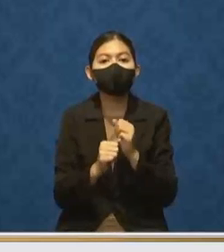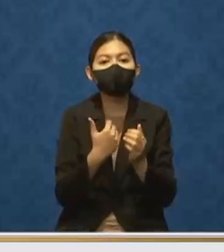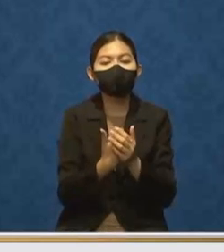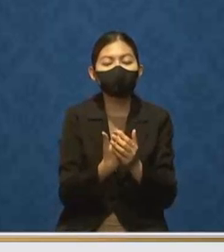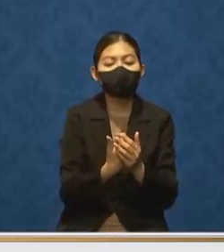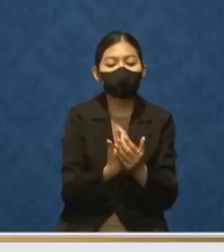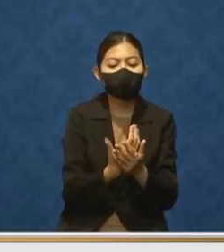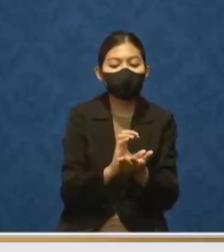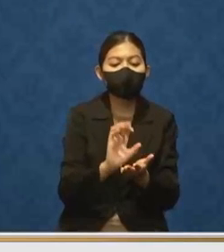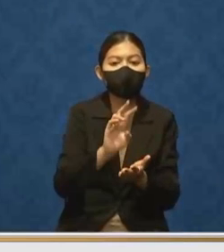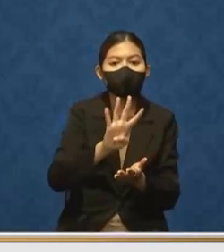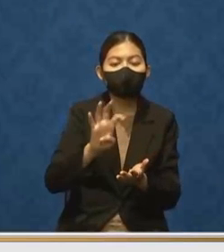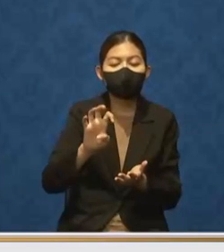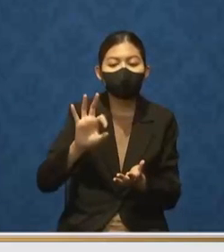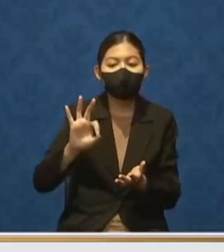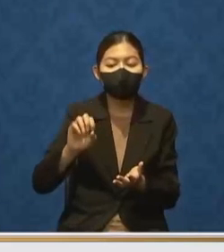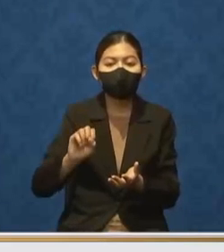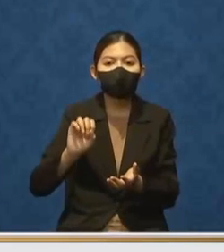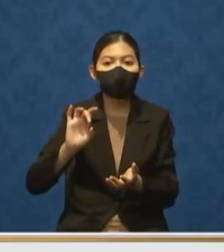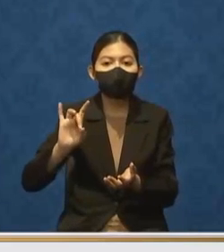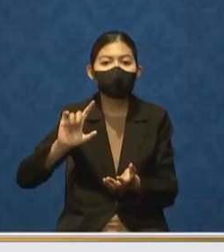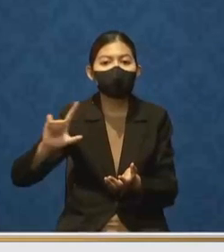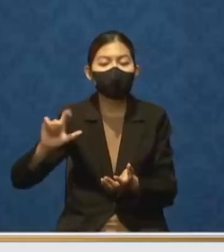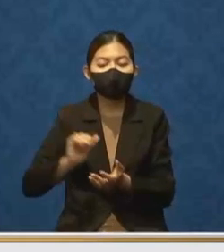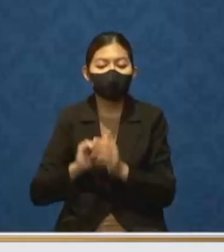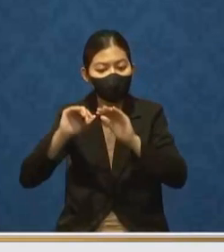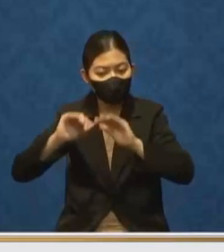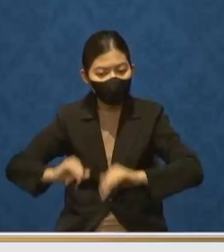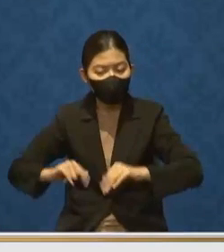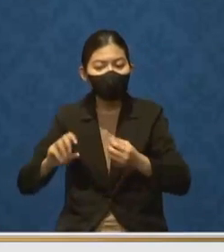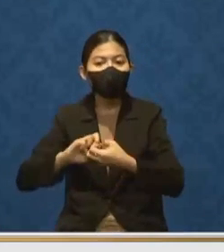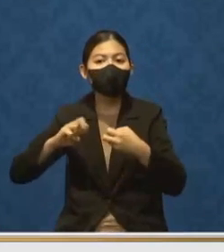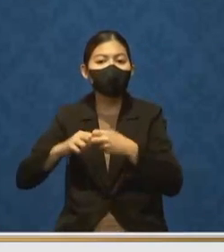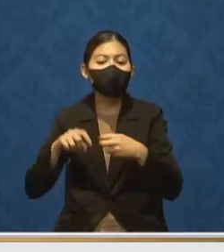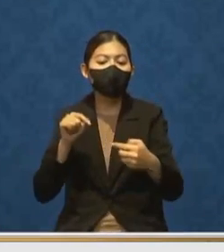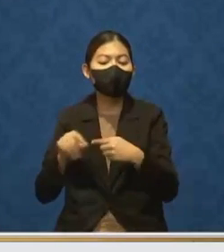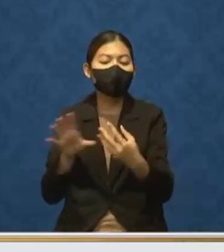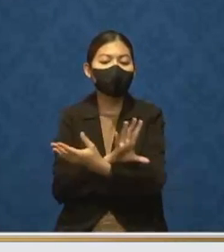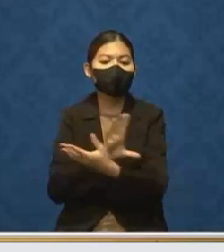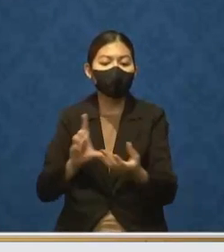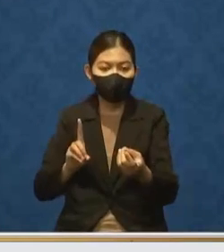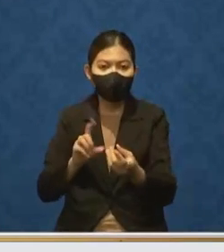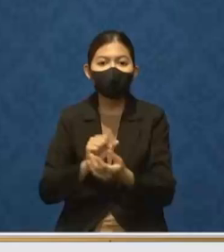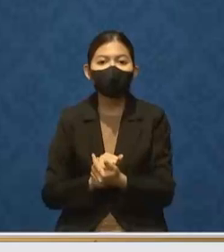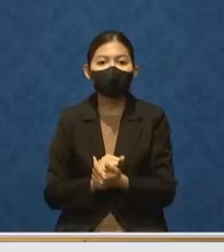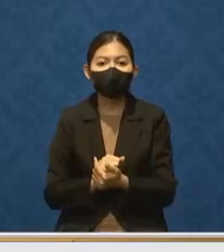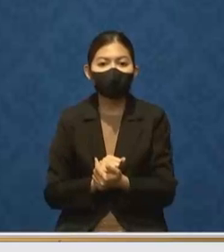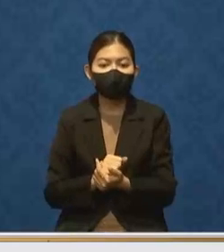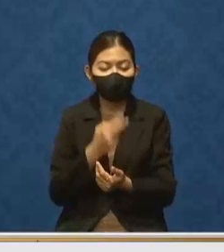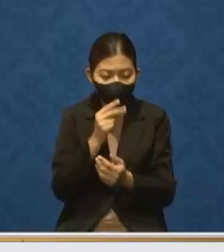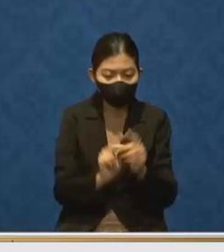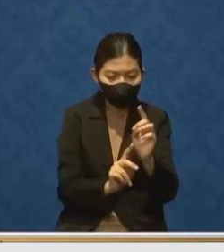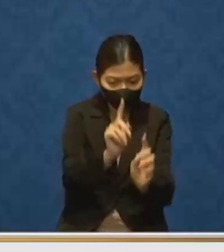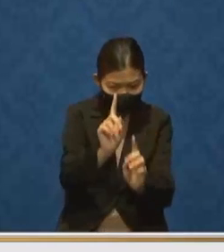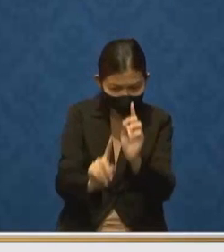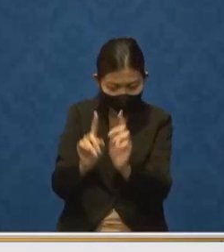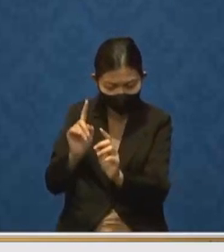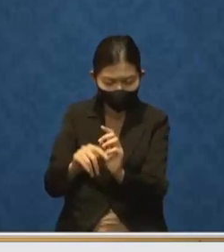498ล้านบาทเพื่อลดปัญหาการทุจริตในสังคมไทยโดยมีเป้าหมายค่าดัชนีการรับรู้การทุจ